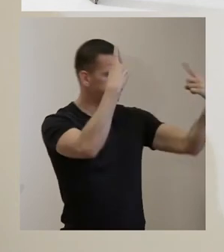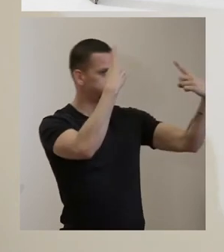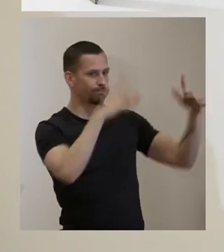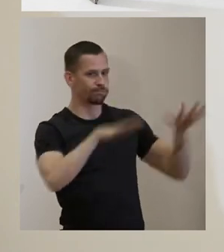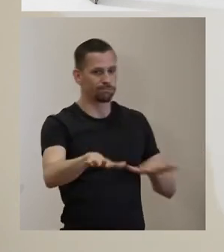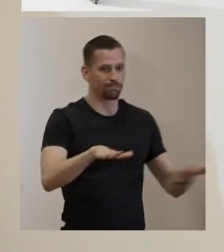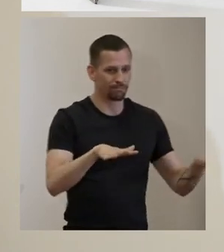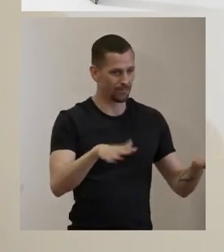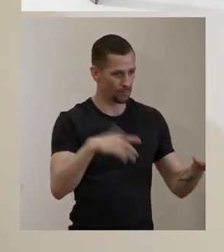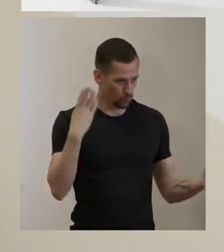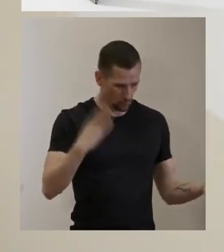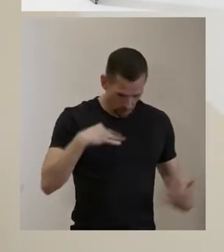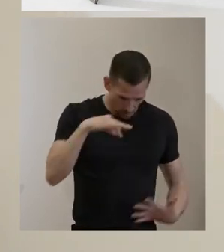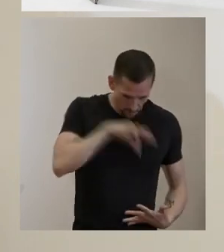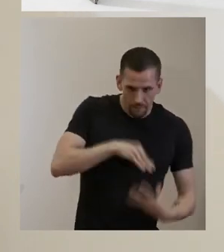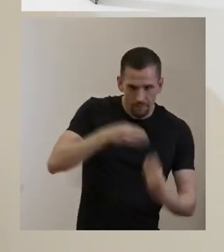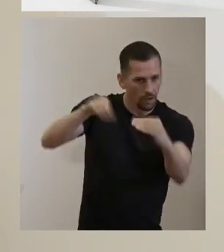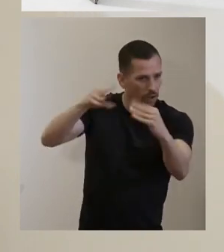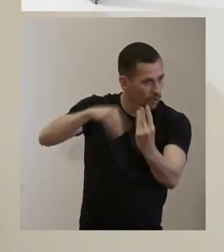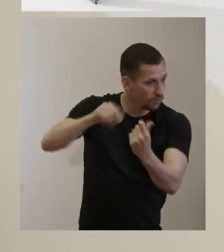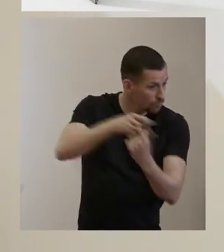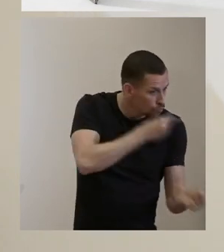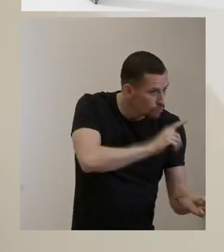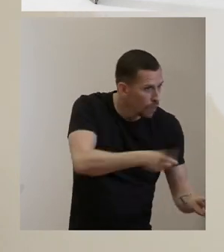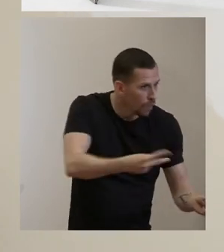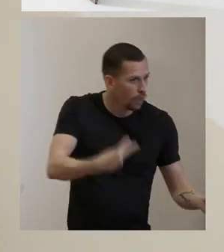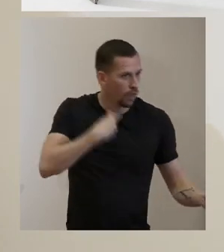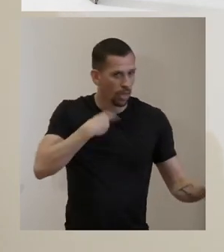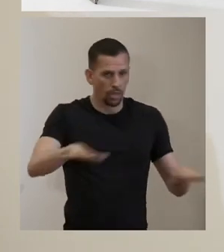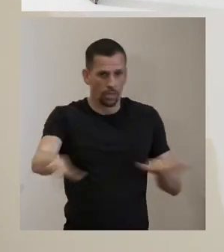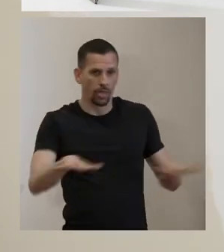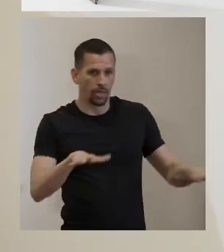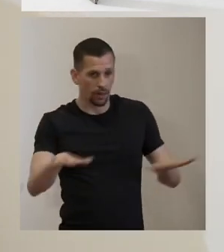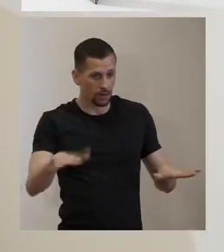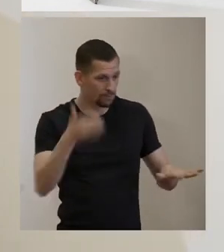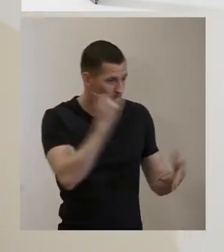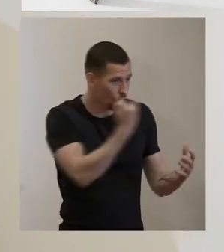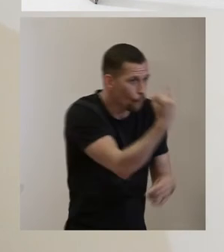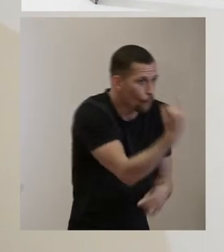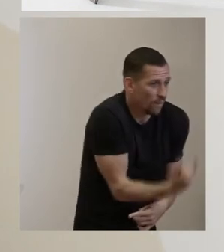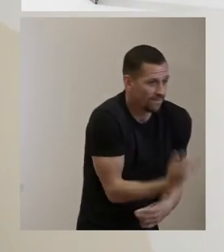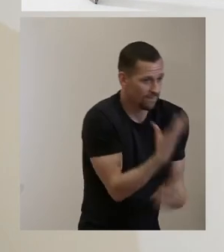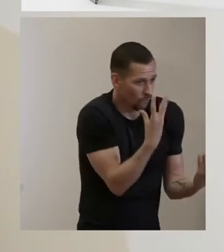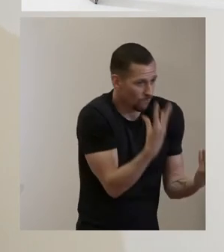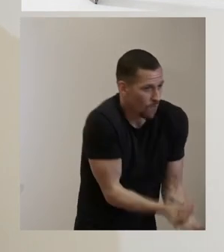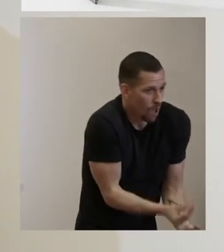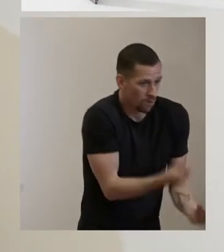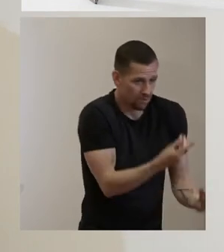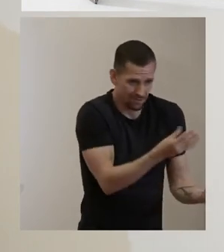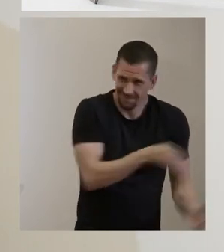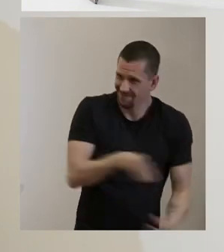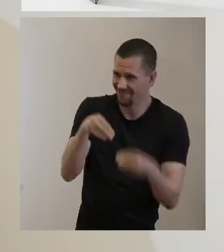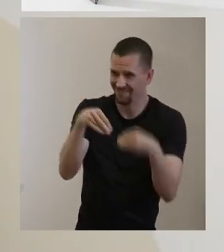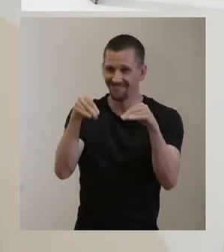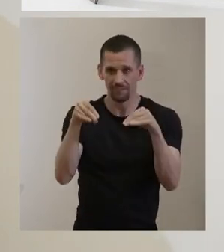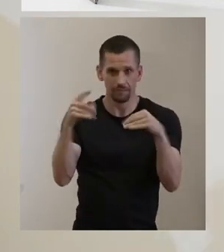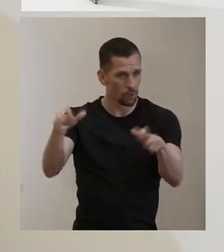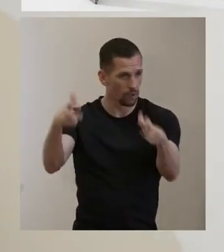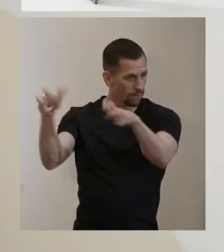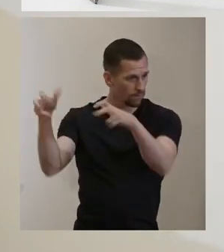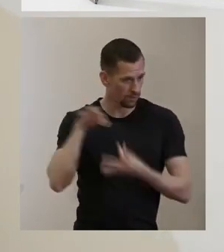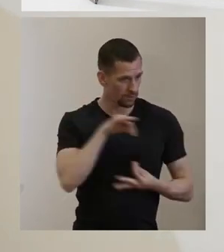immédiatement aptes au travail. Des individus affaiblis par les privations alimentaires se vendraient moins bien, sans compter ceux qui mouraient. Il fallait